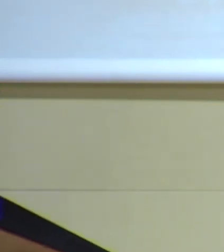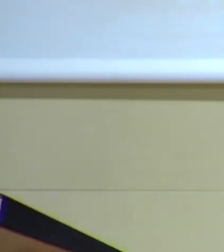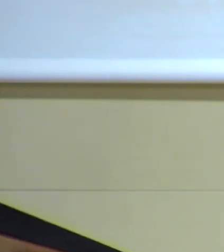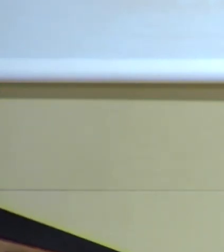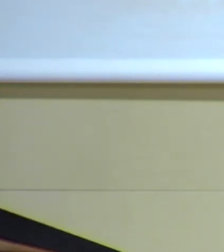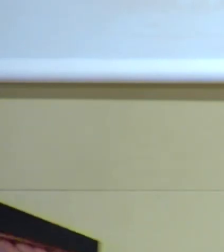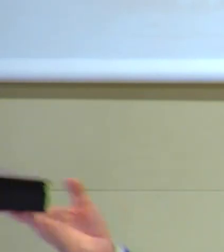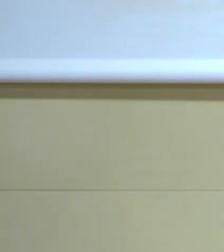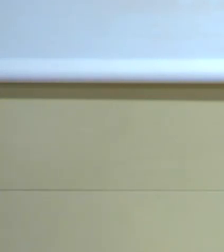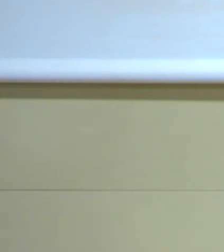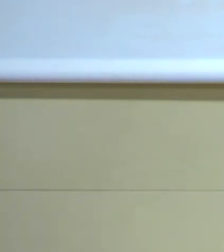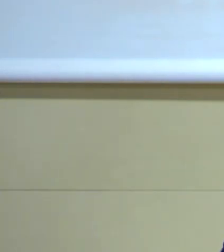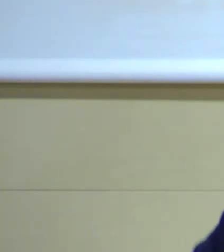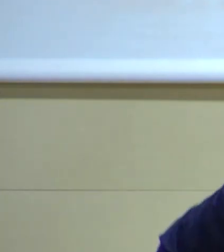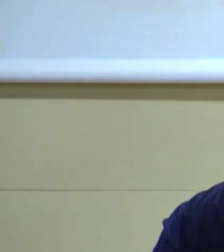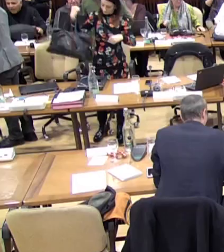vite